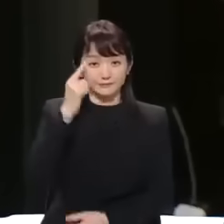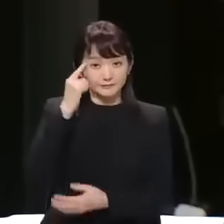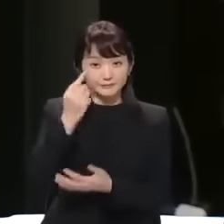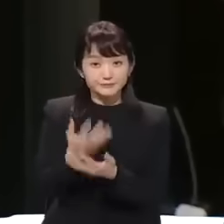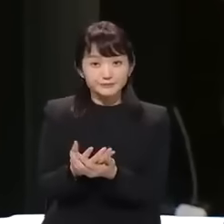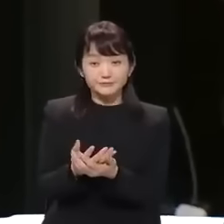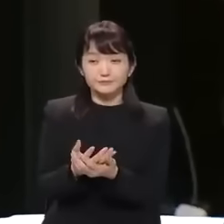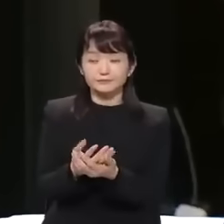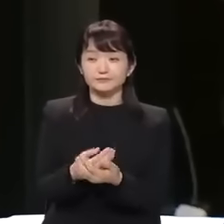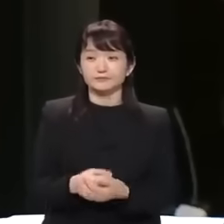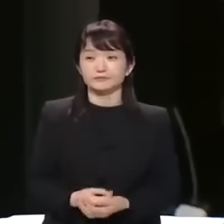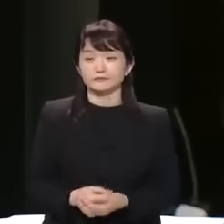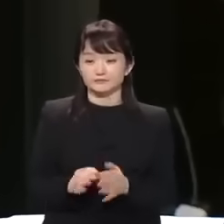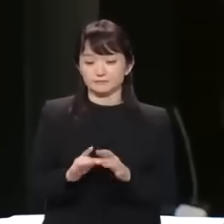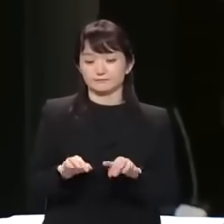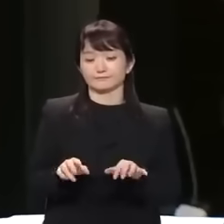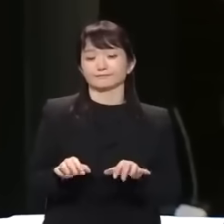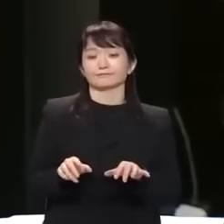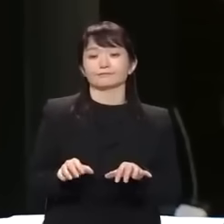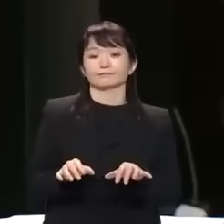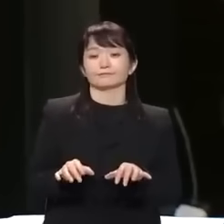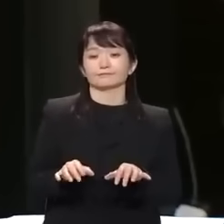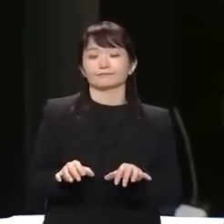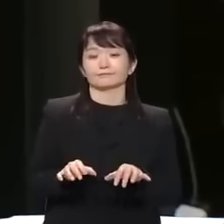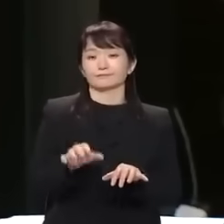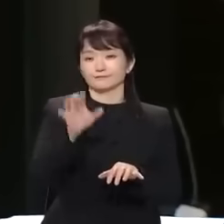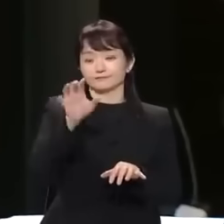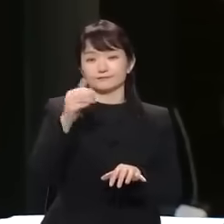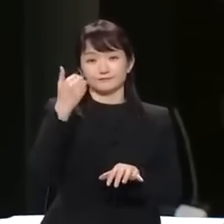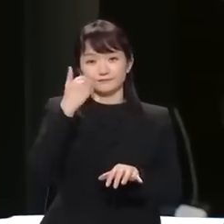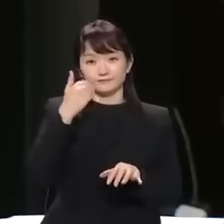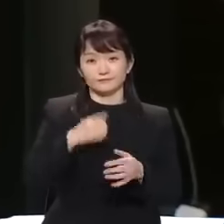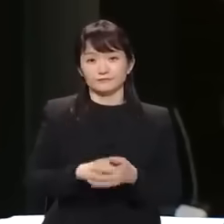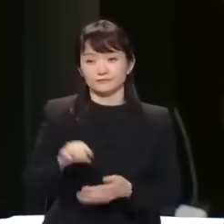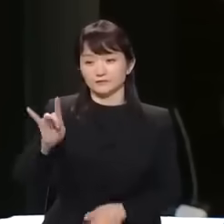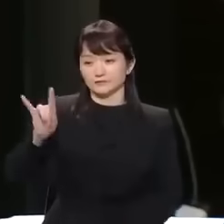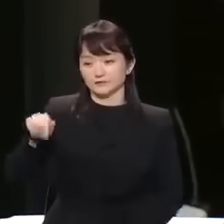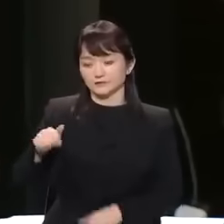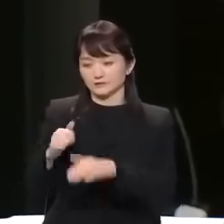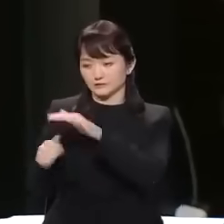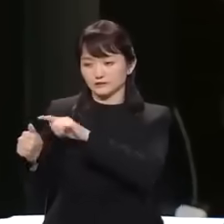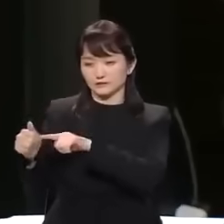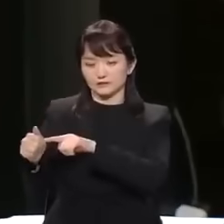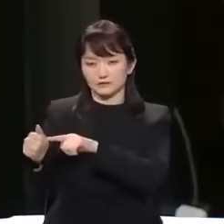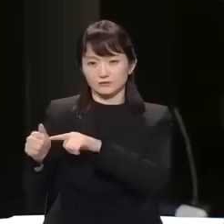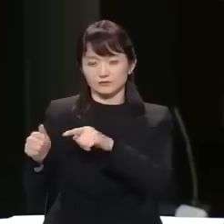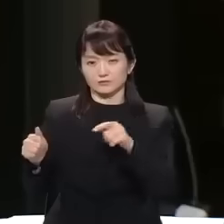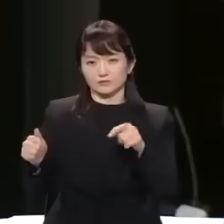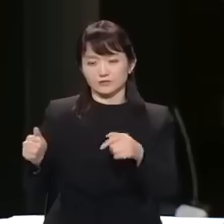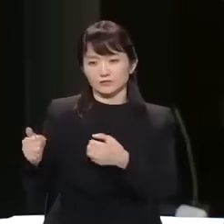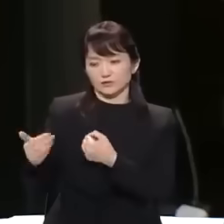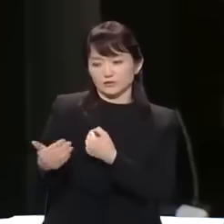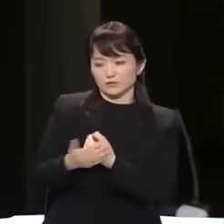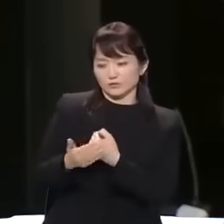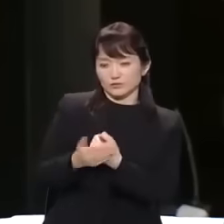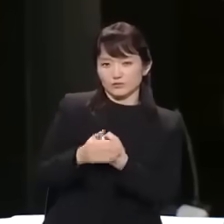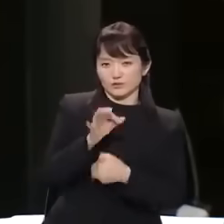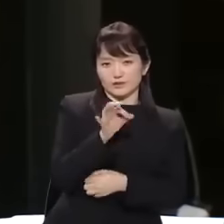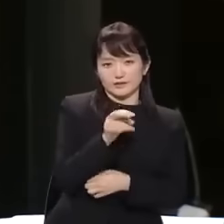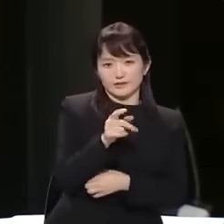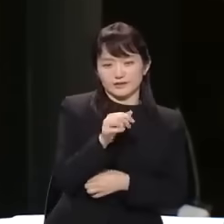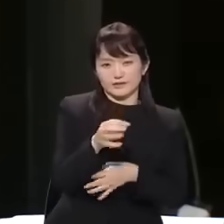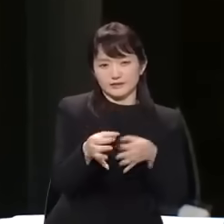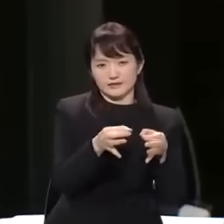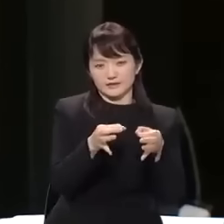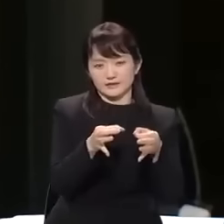그 어 글을 쓴 익명의 신고자 백종원 대표한테 도움을 받았던 예산 시장의 상인 중 한 명이라는